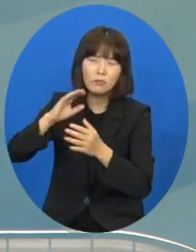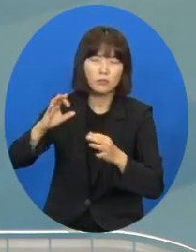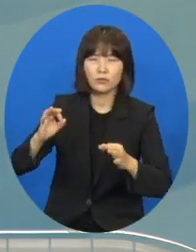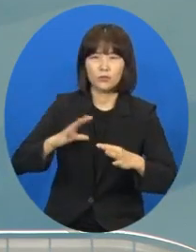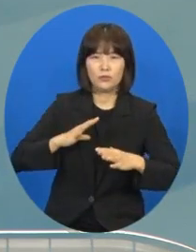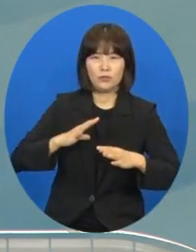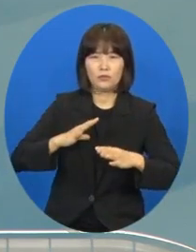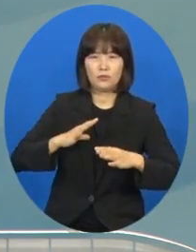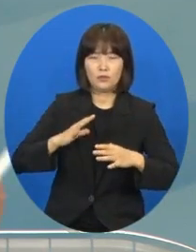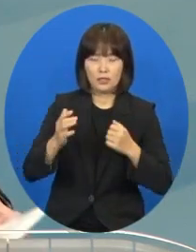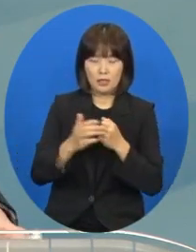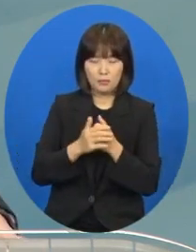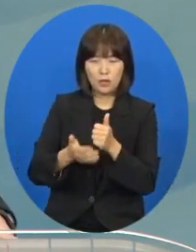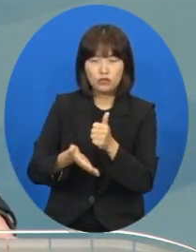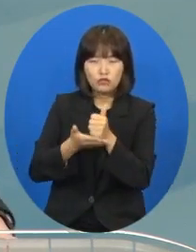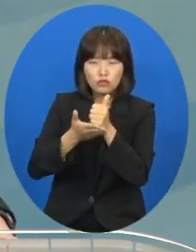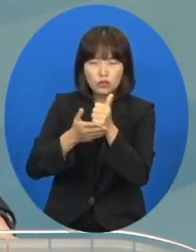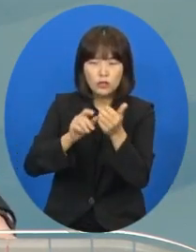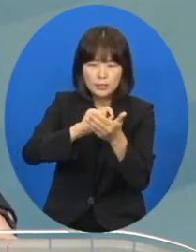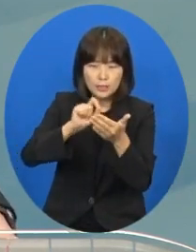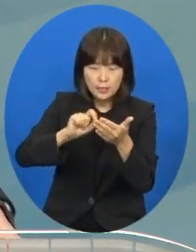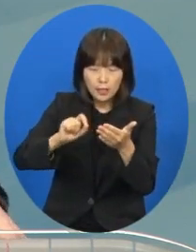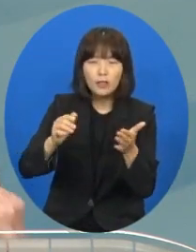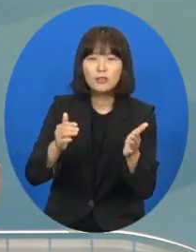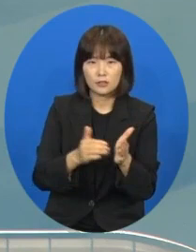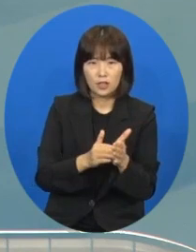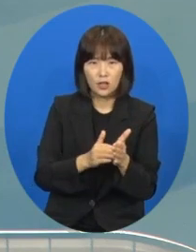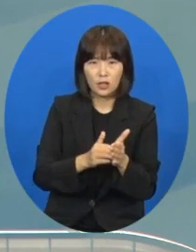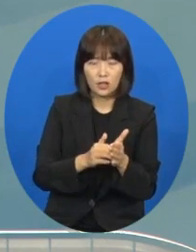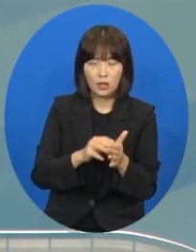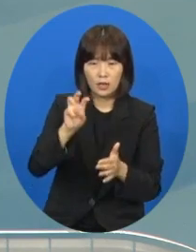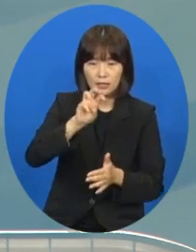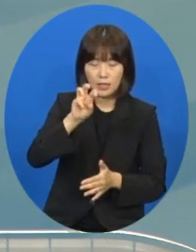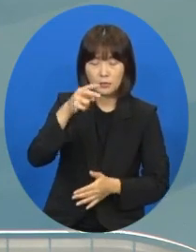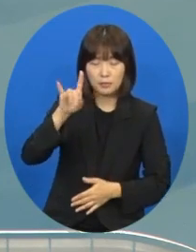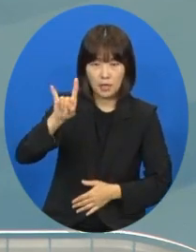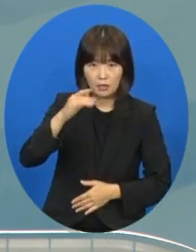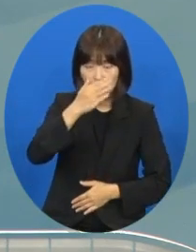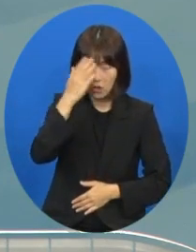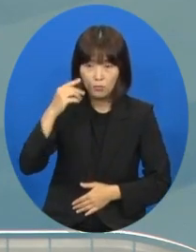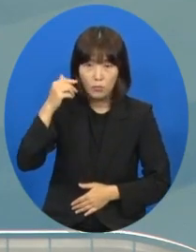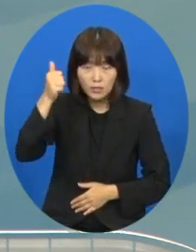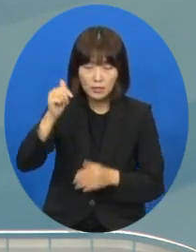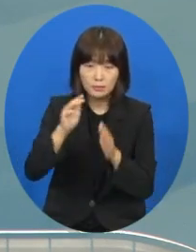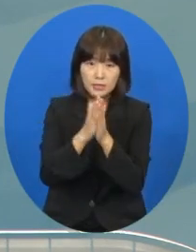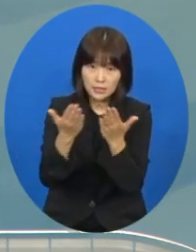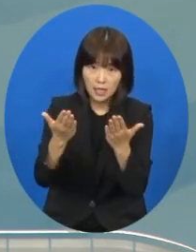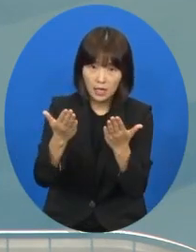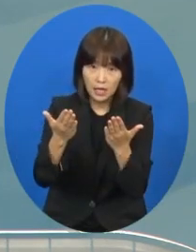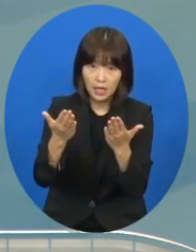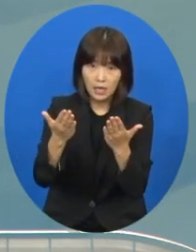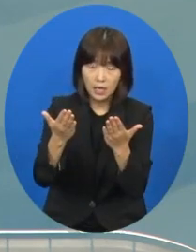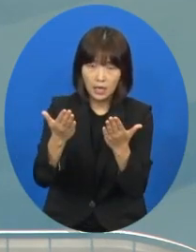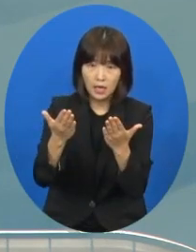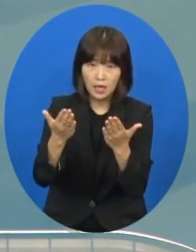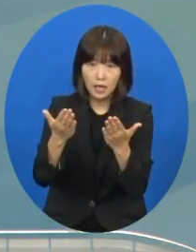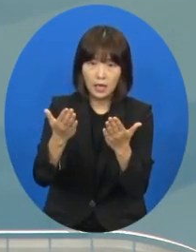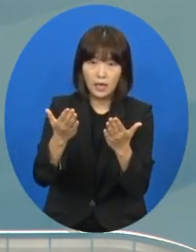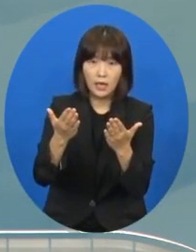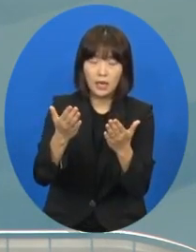놀랍더라고요. 그래서 추천사를 써드렸어요. 30대 젊은 목사님의 책이 이렇게 출간되는 일이